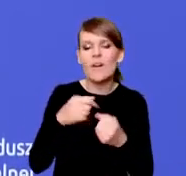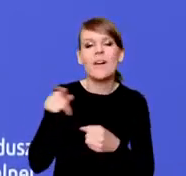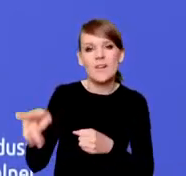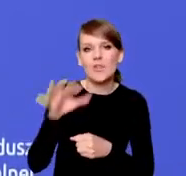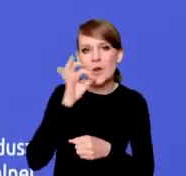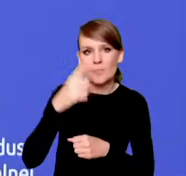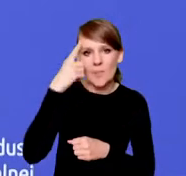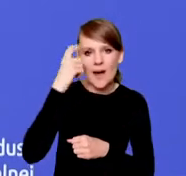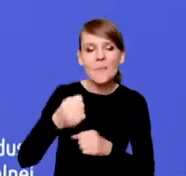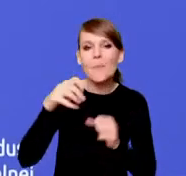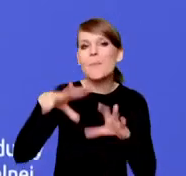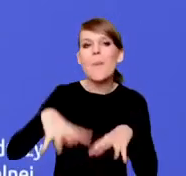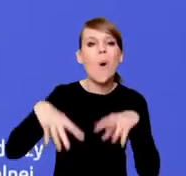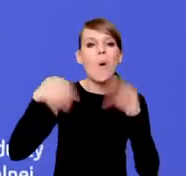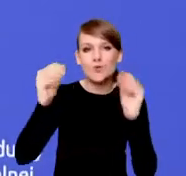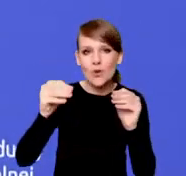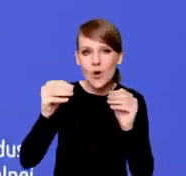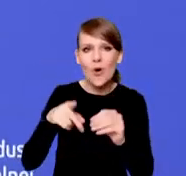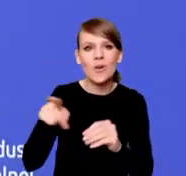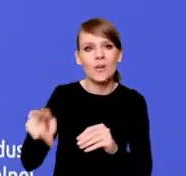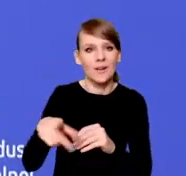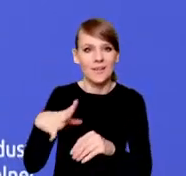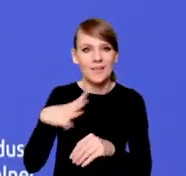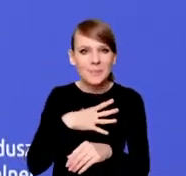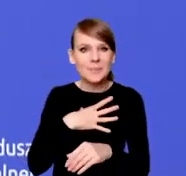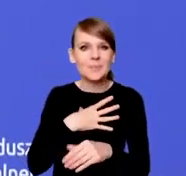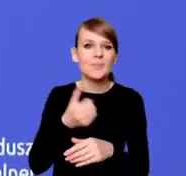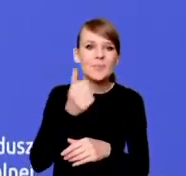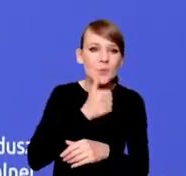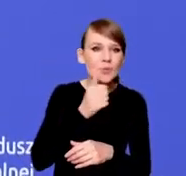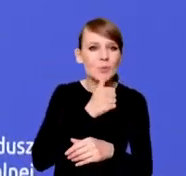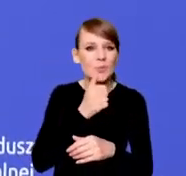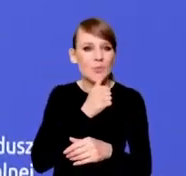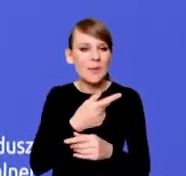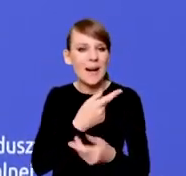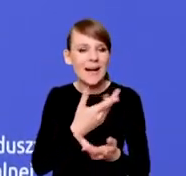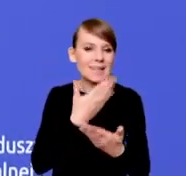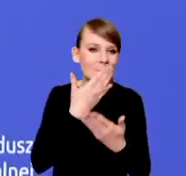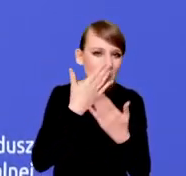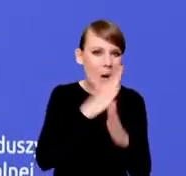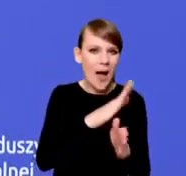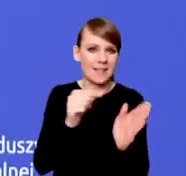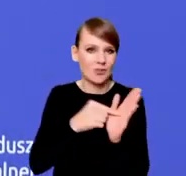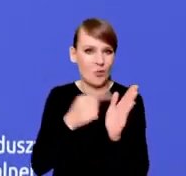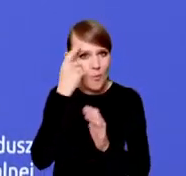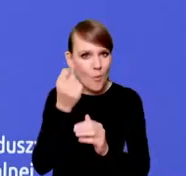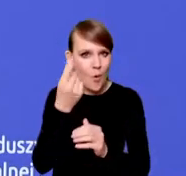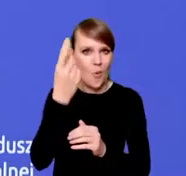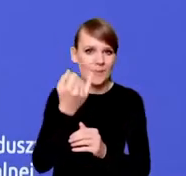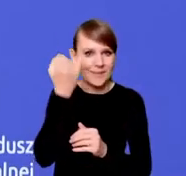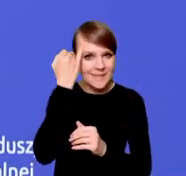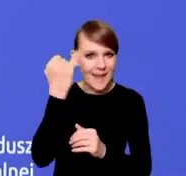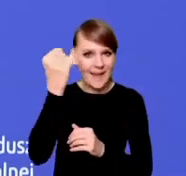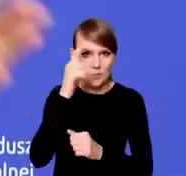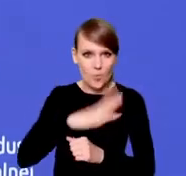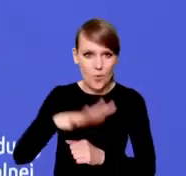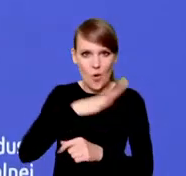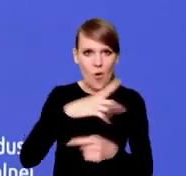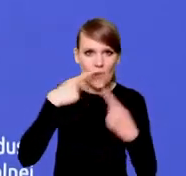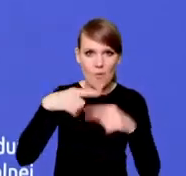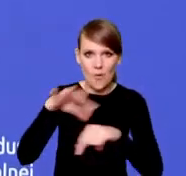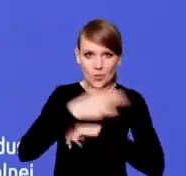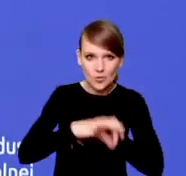te początki, kiedy pani się przebijała z pomysłem, właśnie ideą społecznej odpowiedzialności uczelni